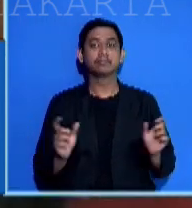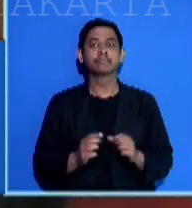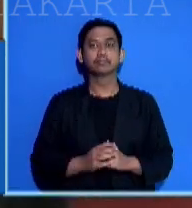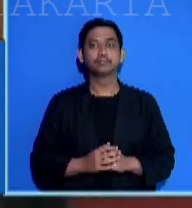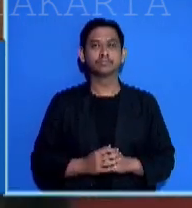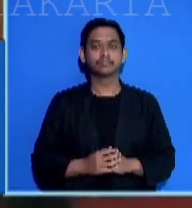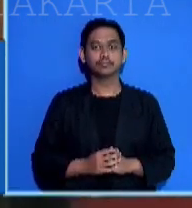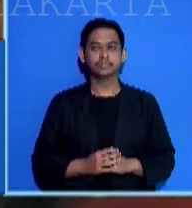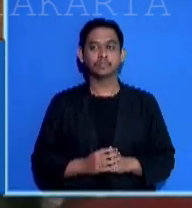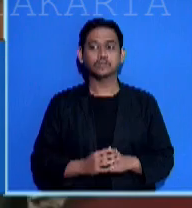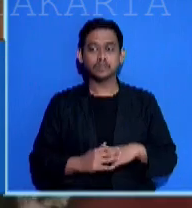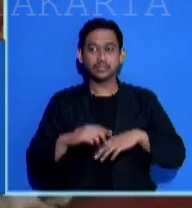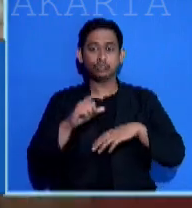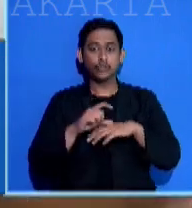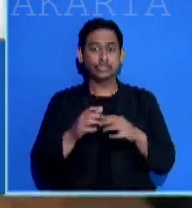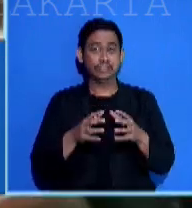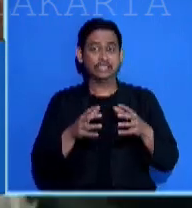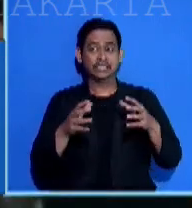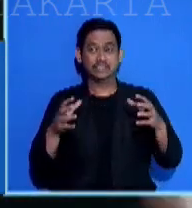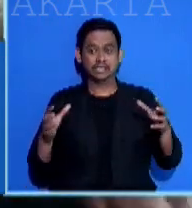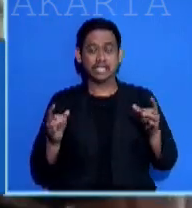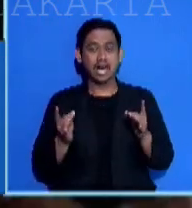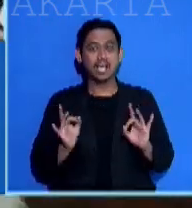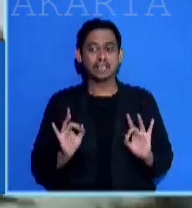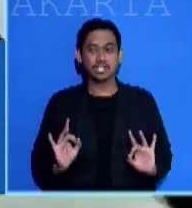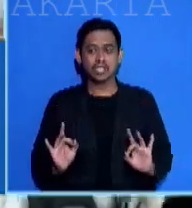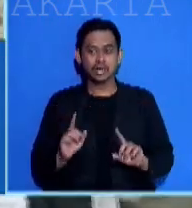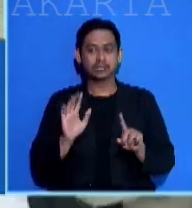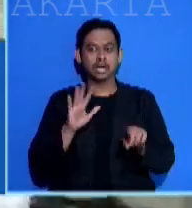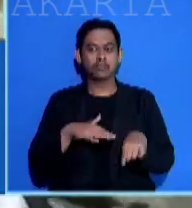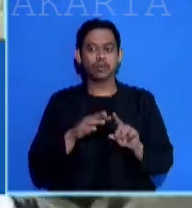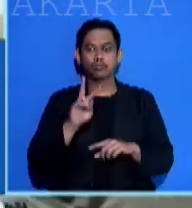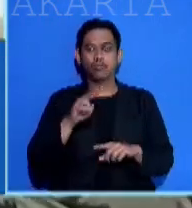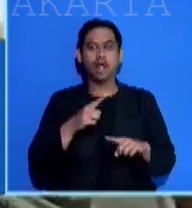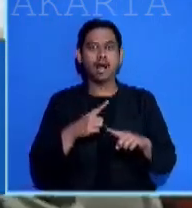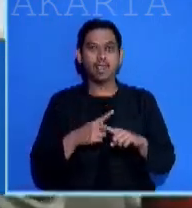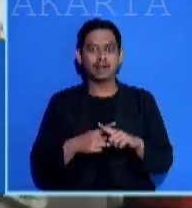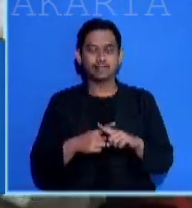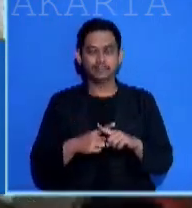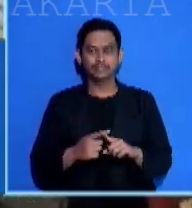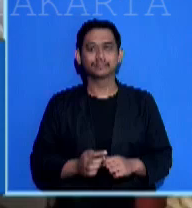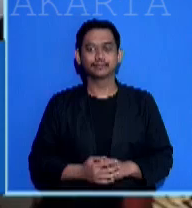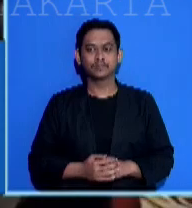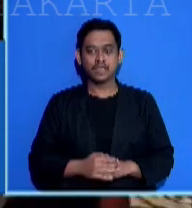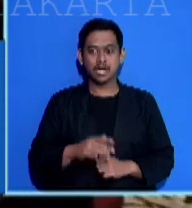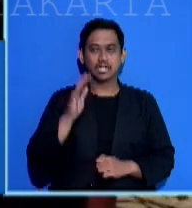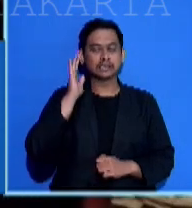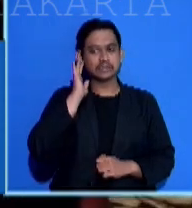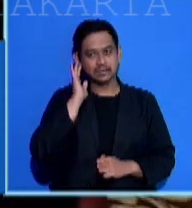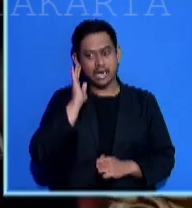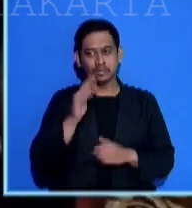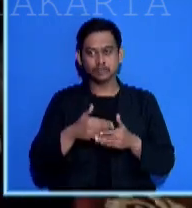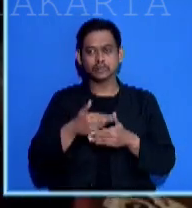Di Masjid Gede Keraton atau Masjid Kauman, salat tarawih digelar sebanyak 2 kali. Dilakukan usai salat isya dan kedua dilakukan